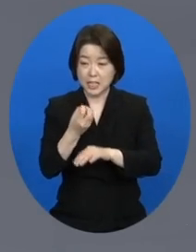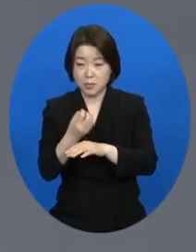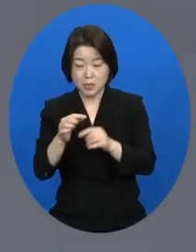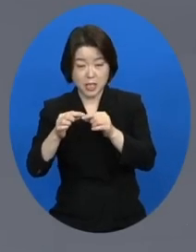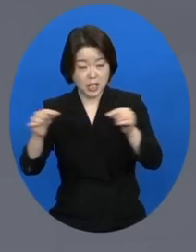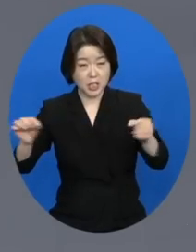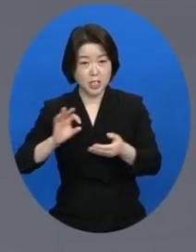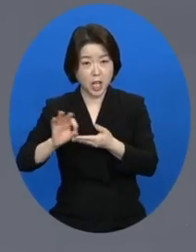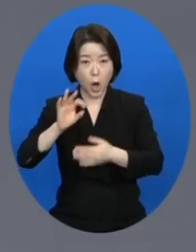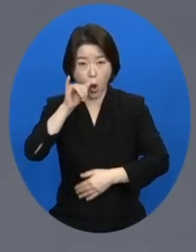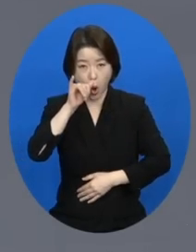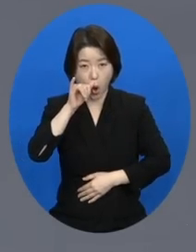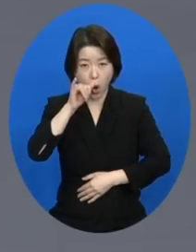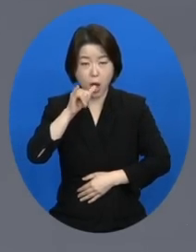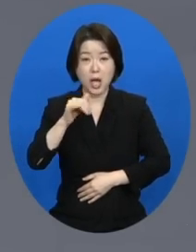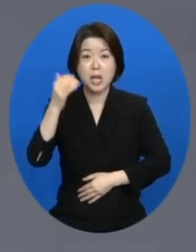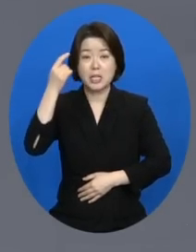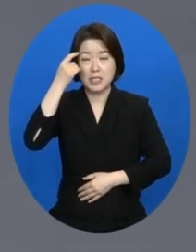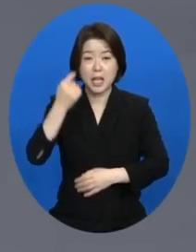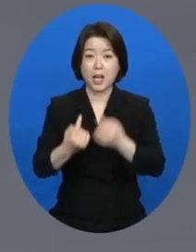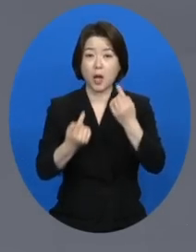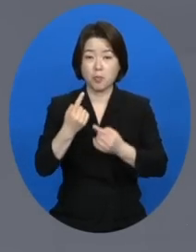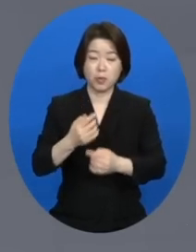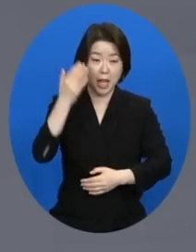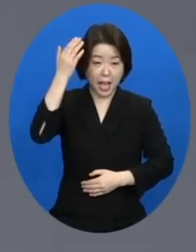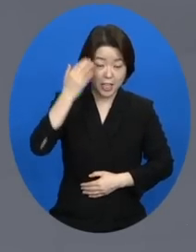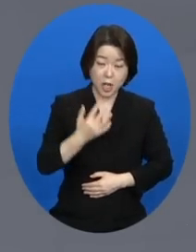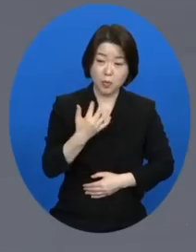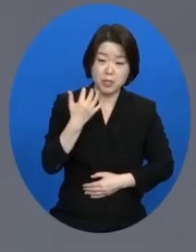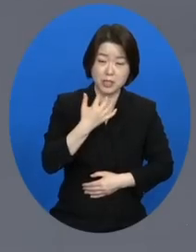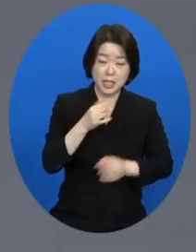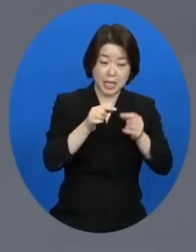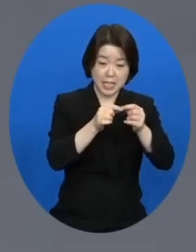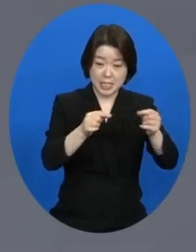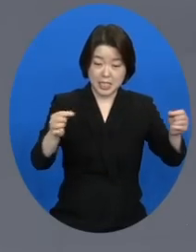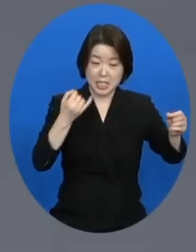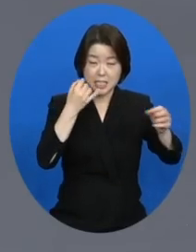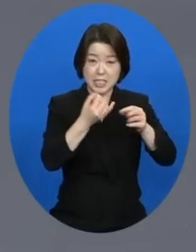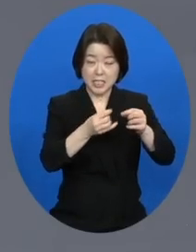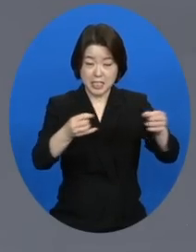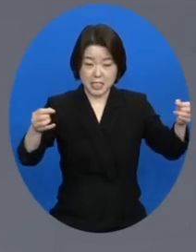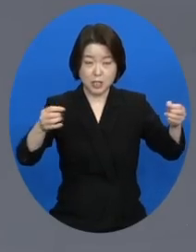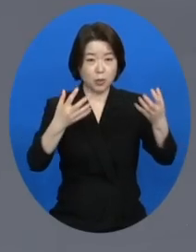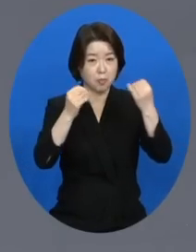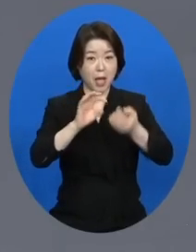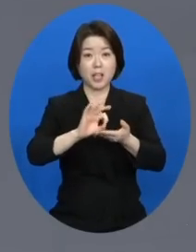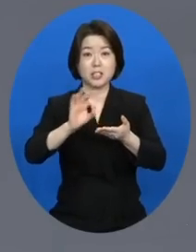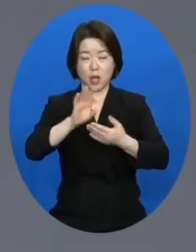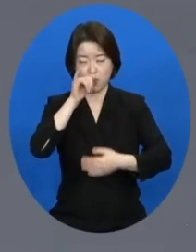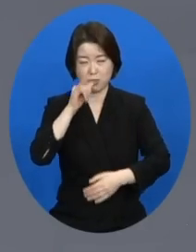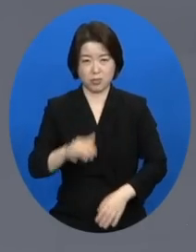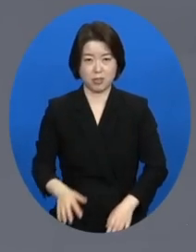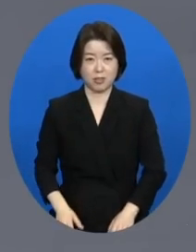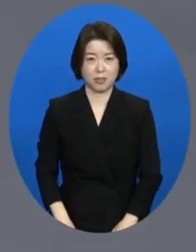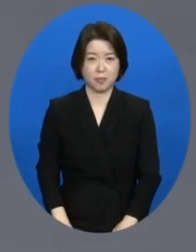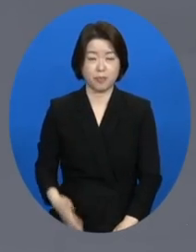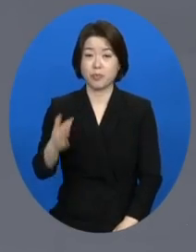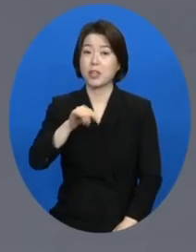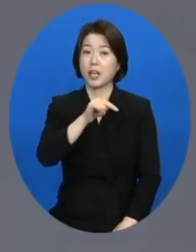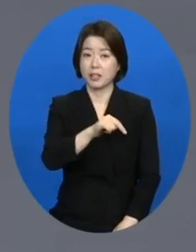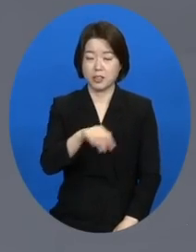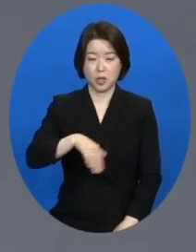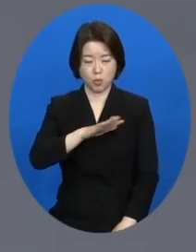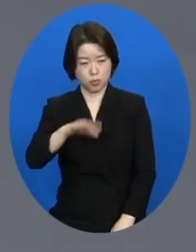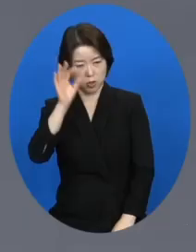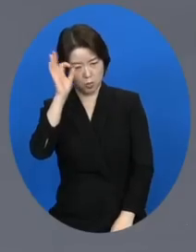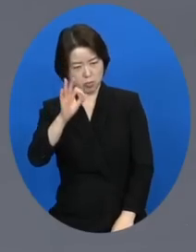쓰시지만 생각보다 많이 검정 실도 사용하십니다. 근데 그것이 우리가